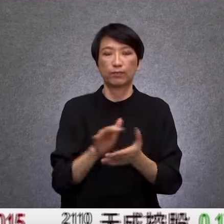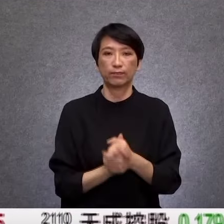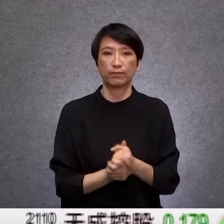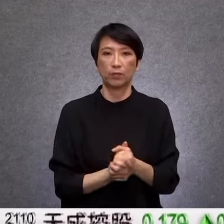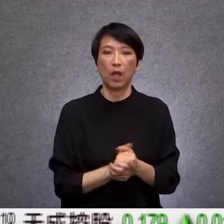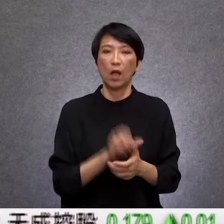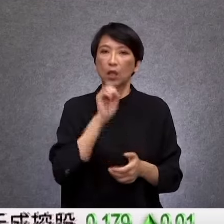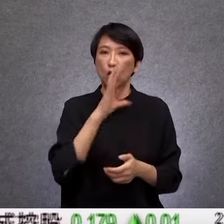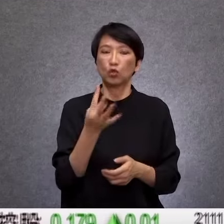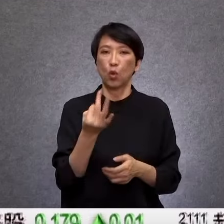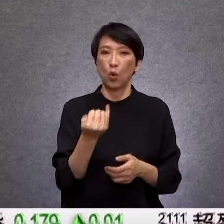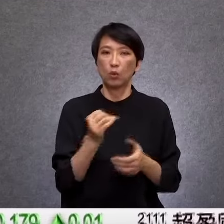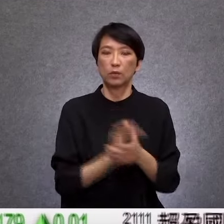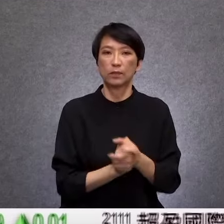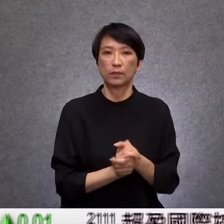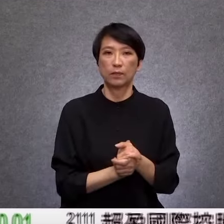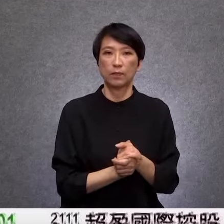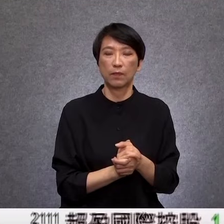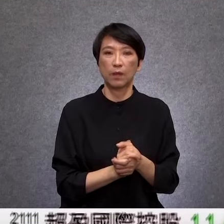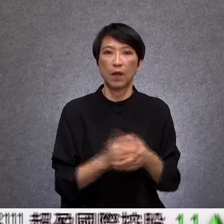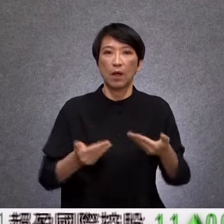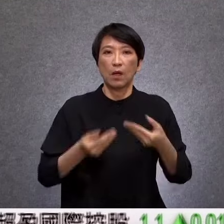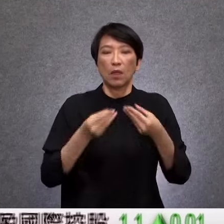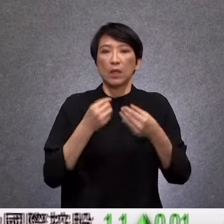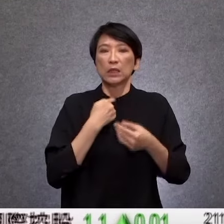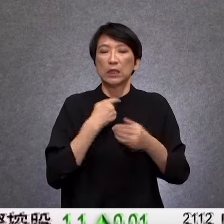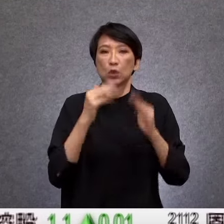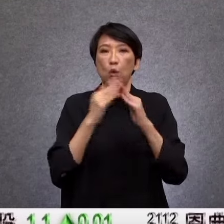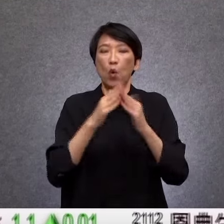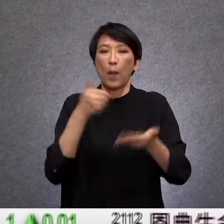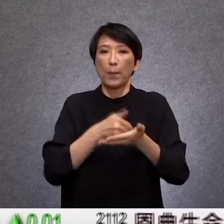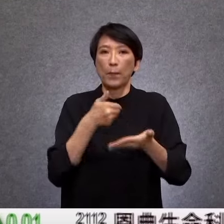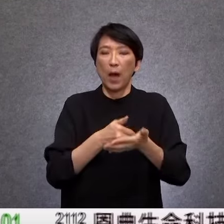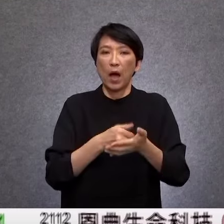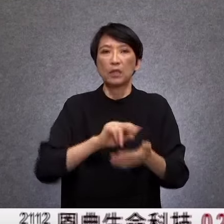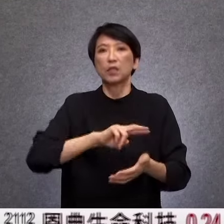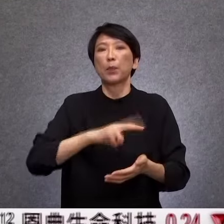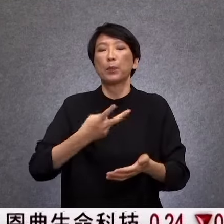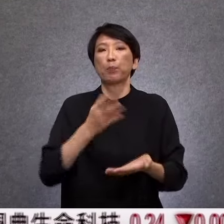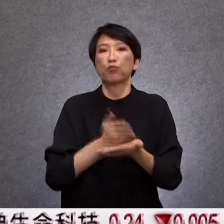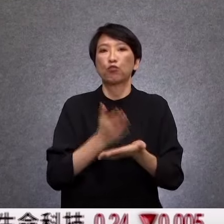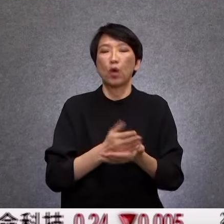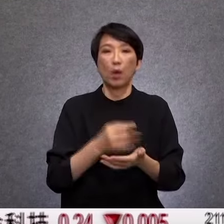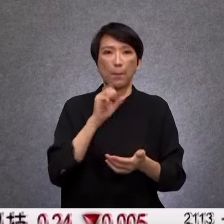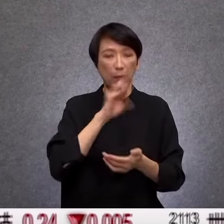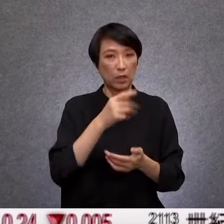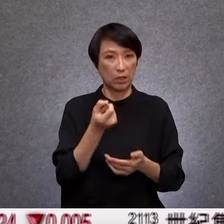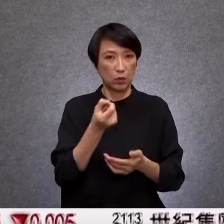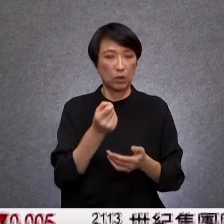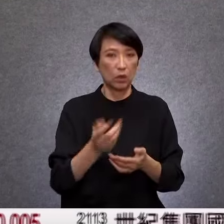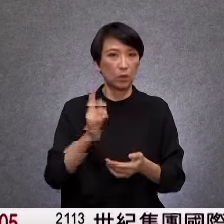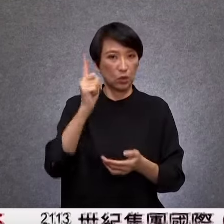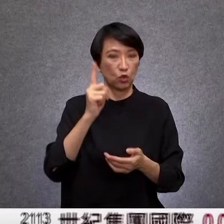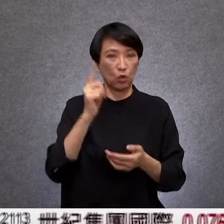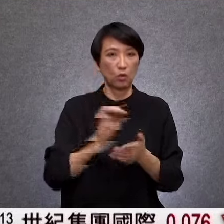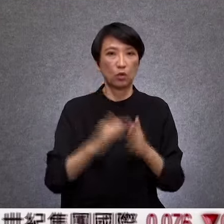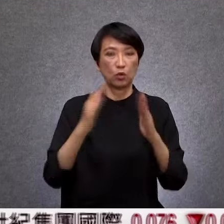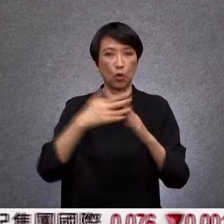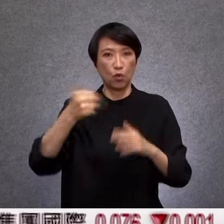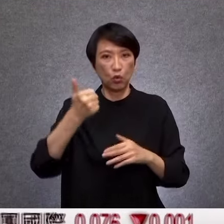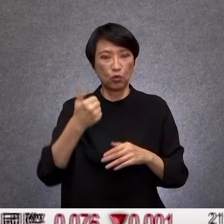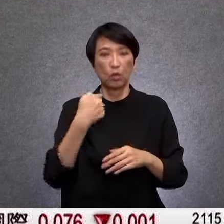實全面撤辣呢樣嘢啦。咁啊，你多次都強調嗰個供需嗰個問題其實已經改善咗。但我想問多少少個